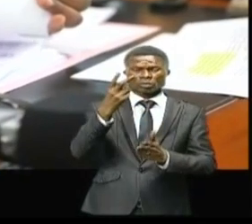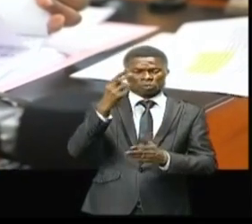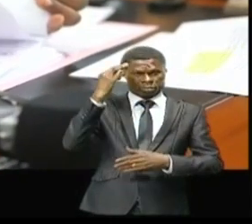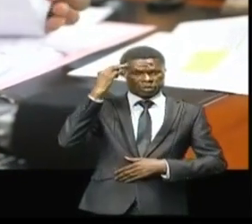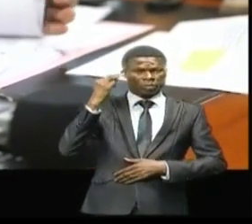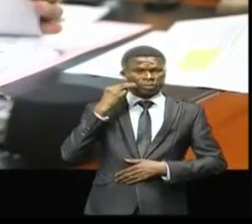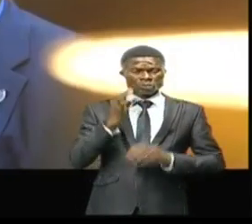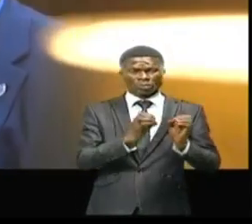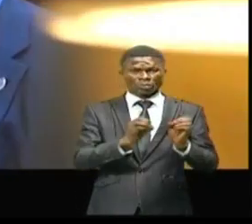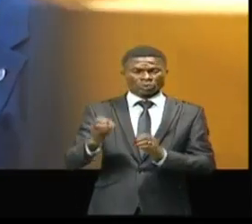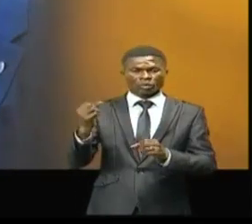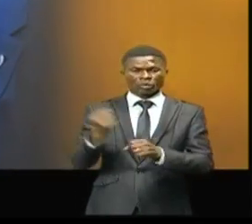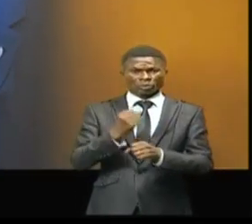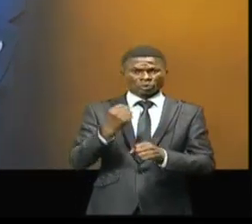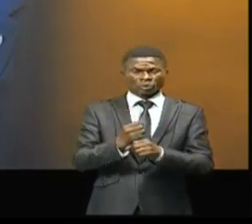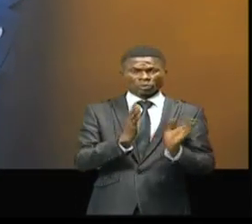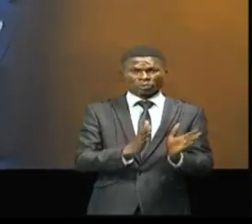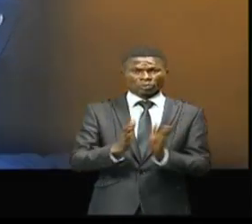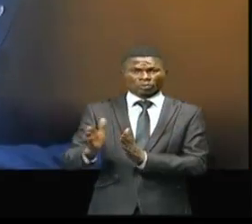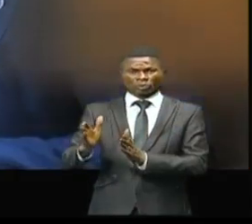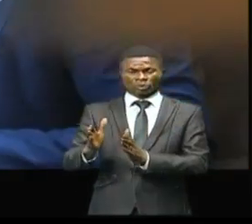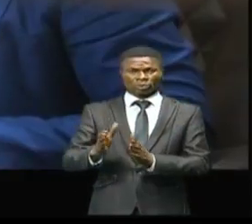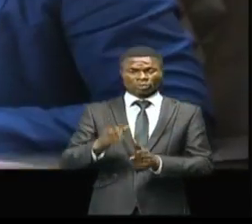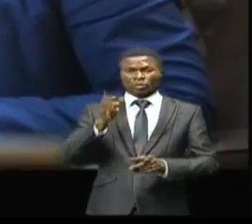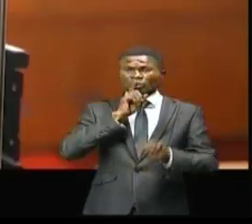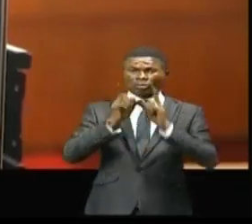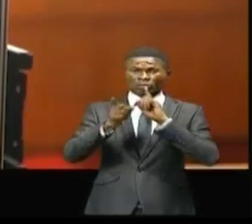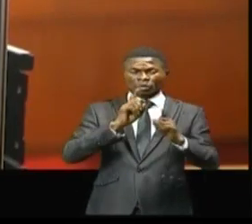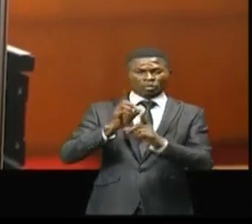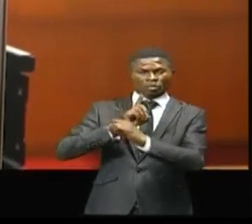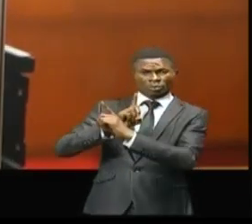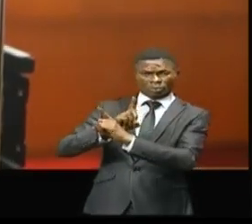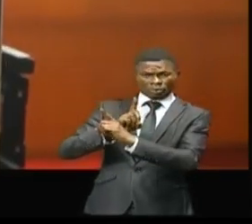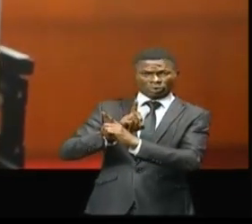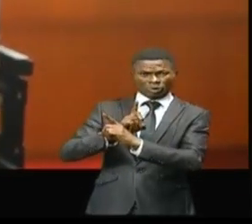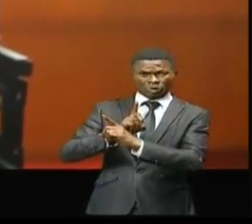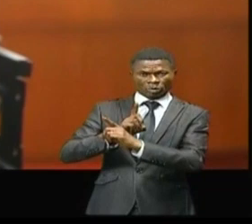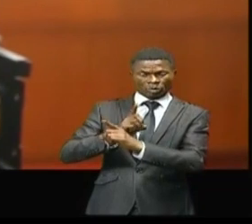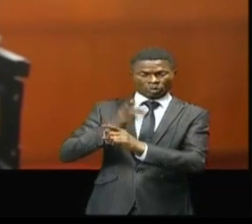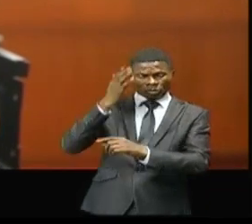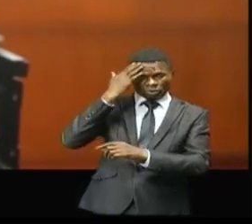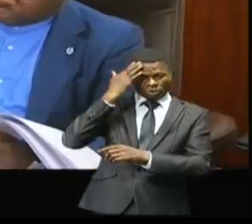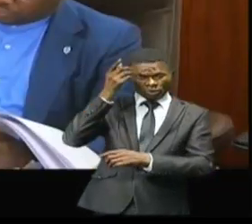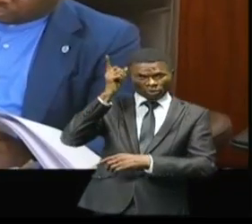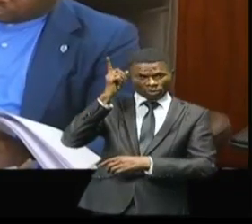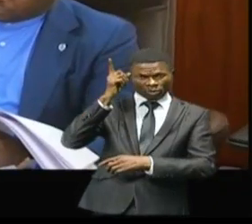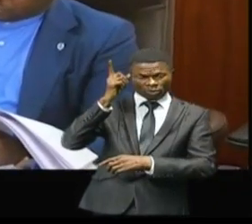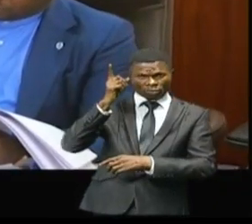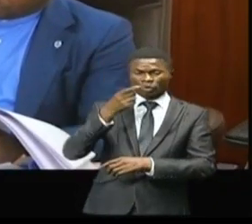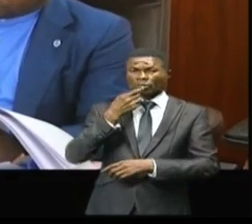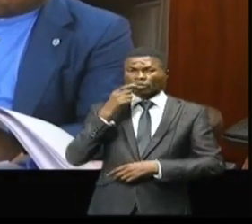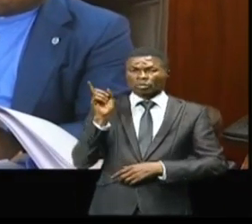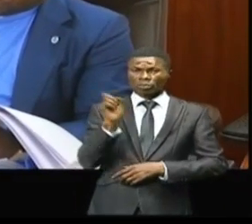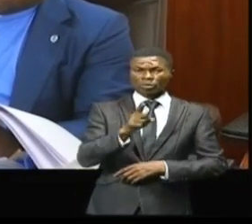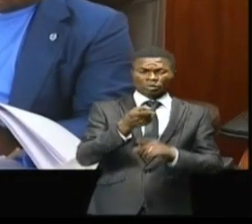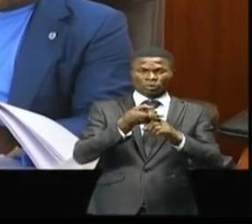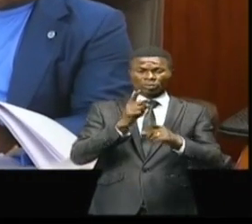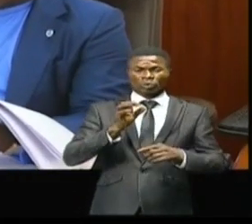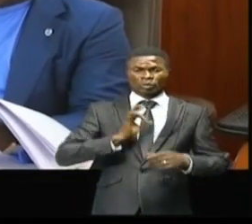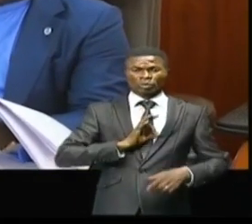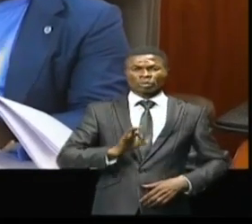organisant les fonctionnements du dispositif de la diplomatie et défense en tenant compte des instructions du président de la République